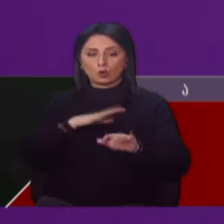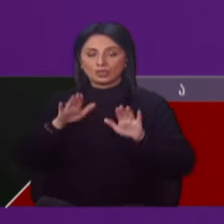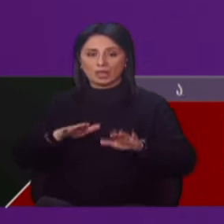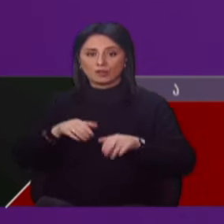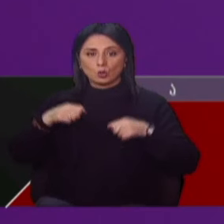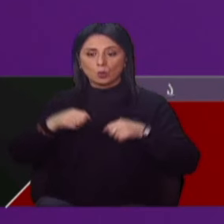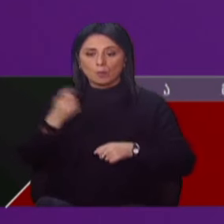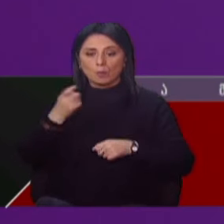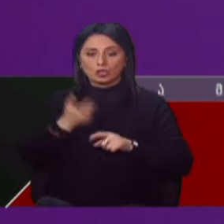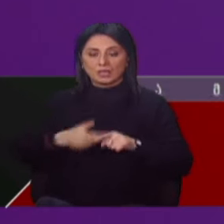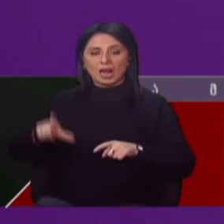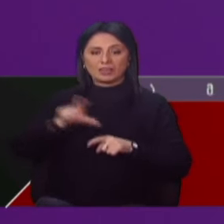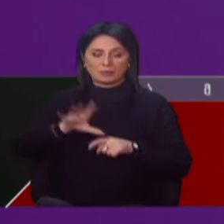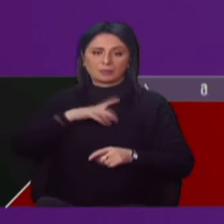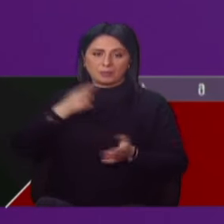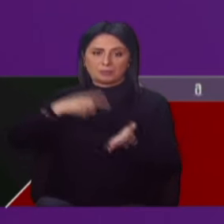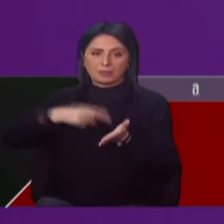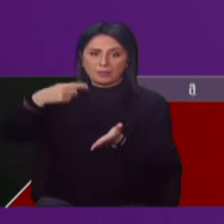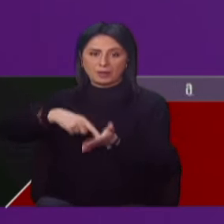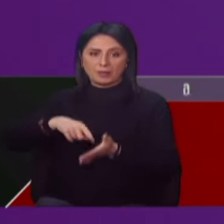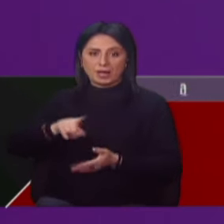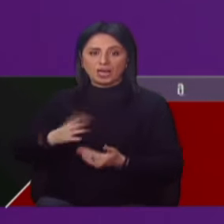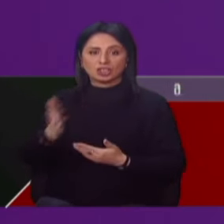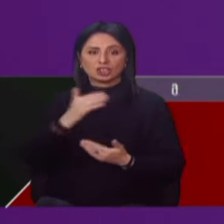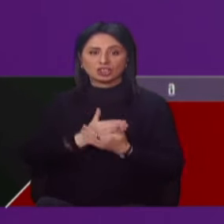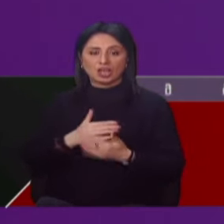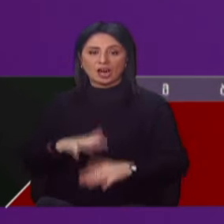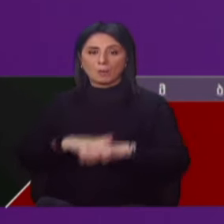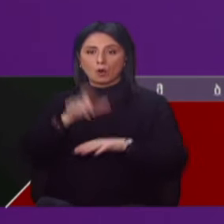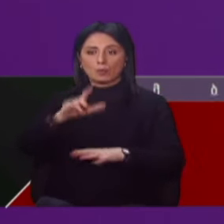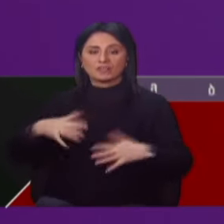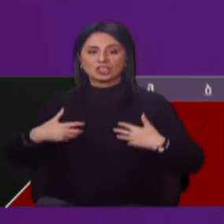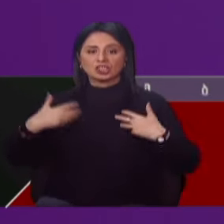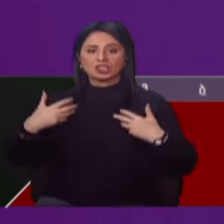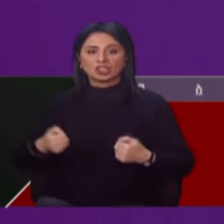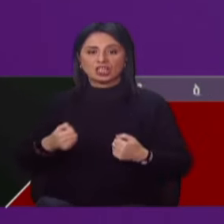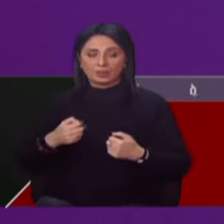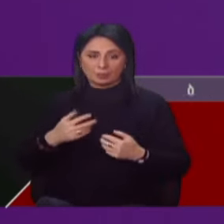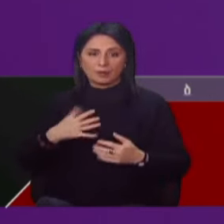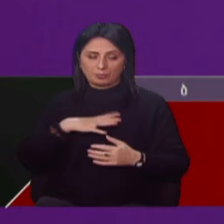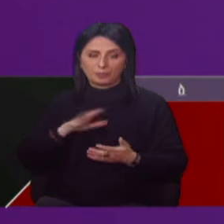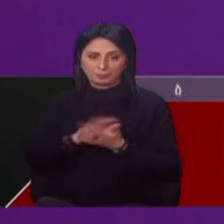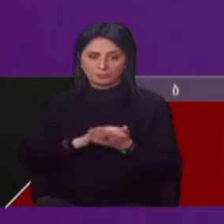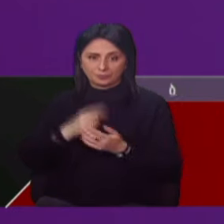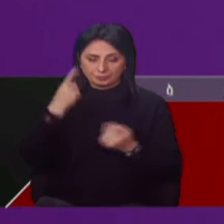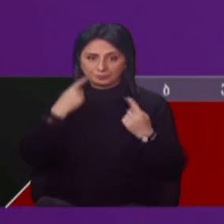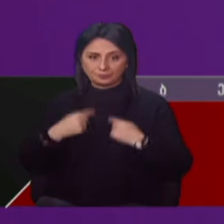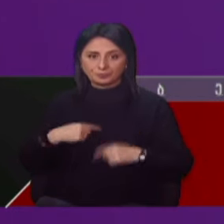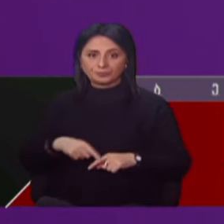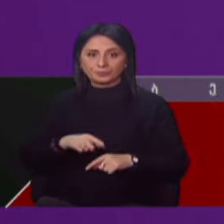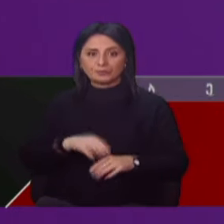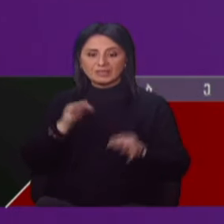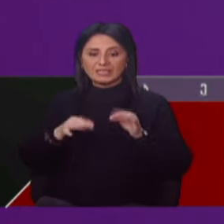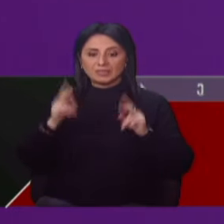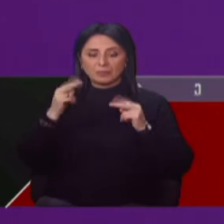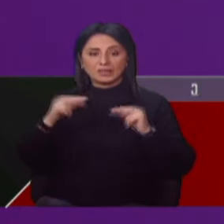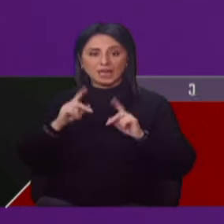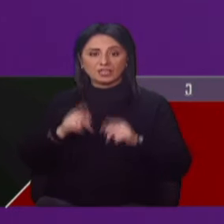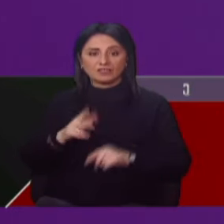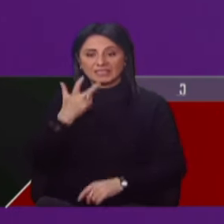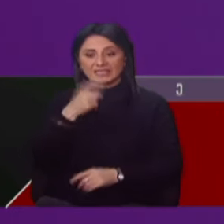ადგილი უფლებამოსილების გადამეტებას, რასაც შედეგად მომიტინგეების ჯანმრთელობის დაზიანება მოყვა. სასამართლომ დაადასტურა,